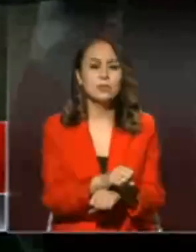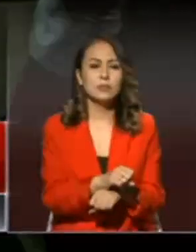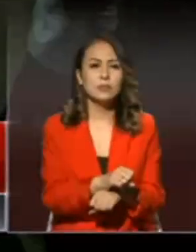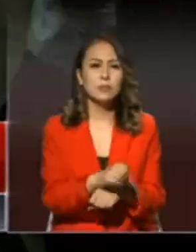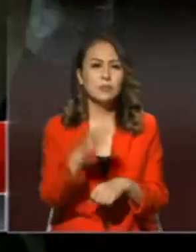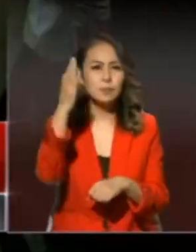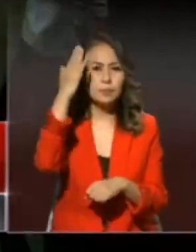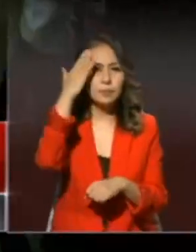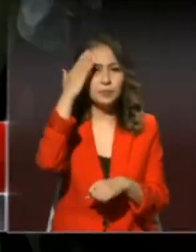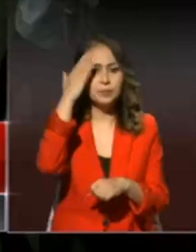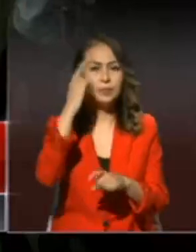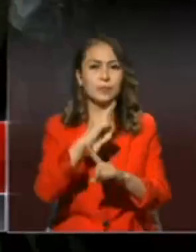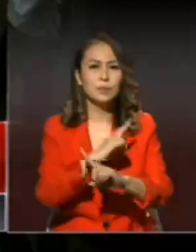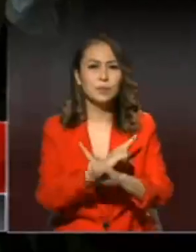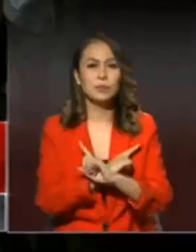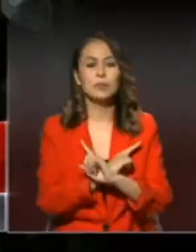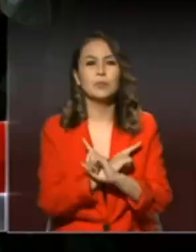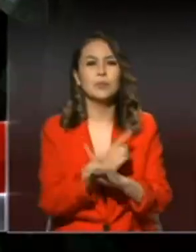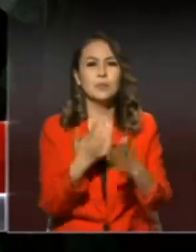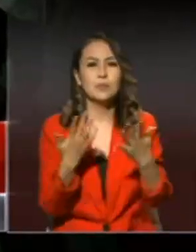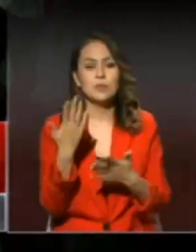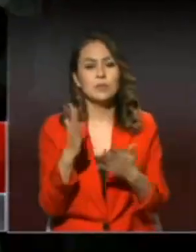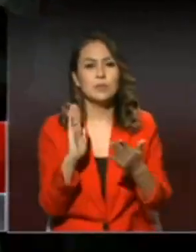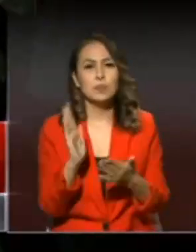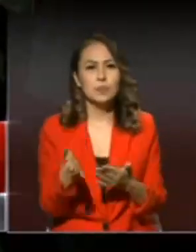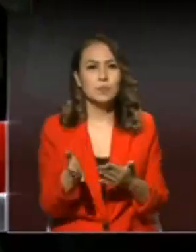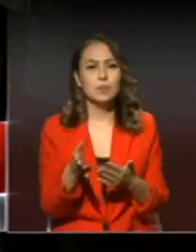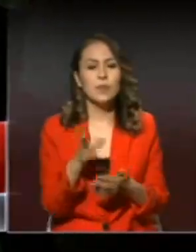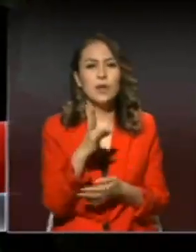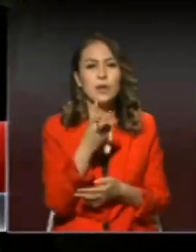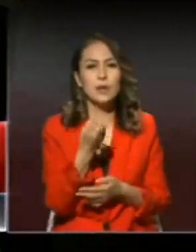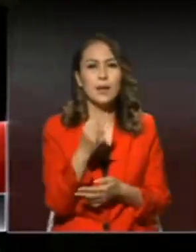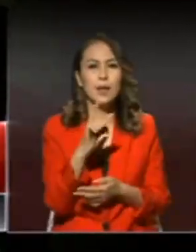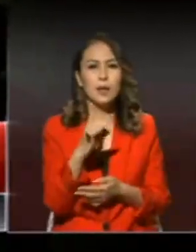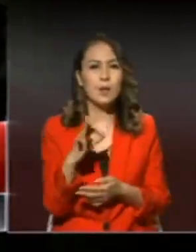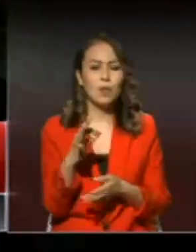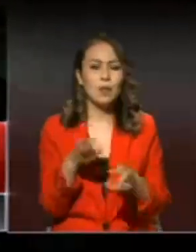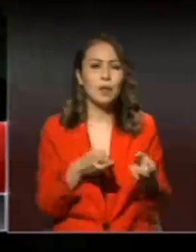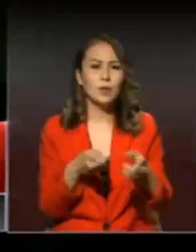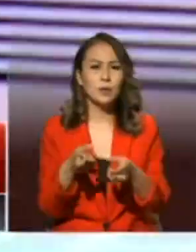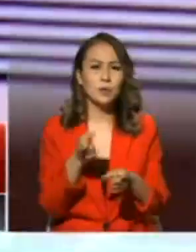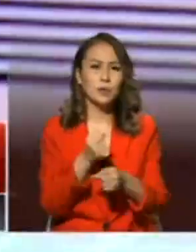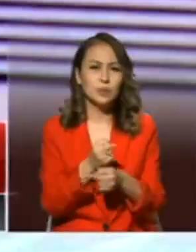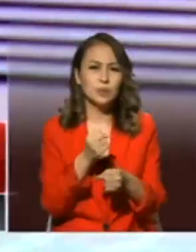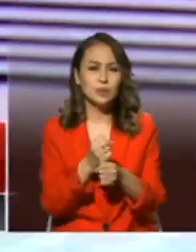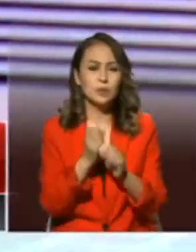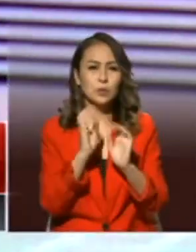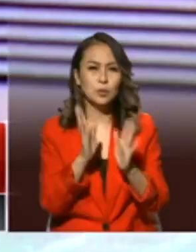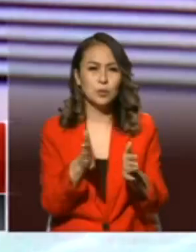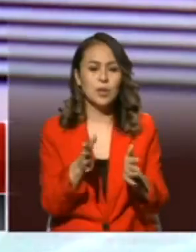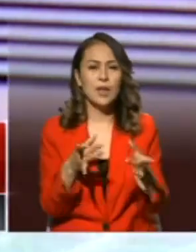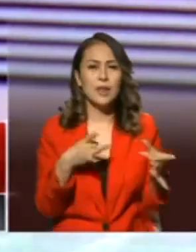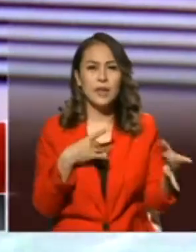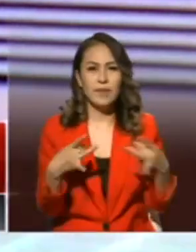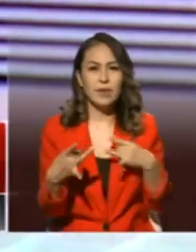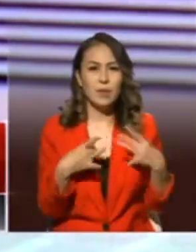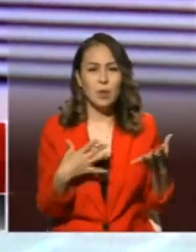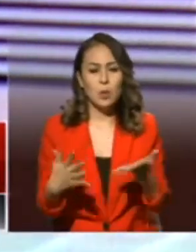ми өлімі қойылса, ол жаңа нейрохирургтар жинайды, реаниматологтар жинайды, невропатолог